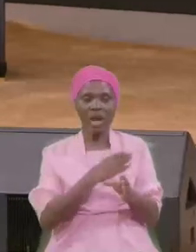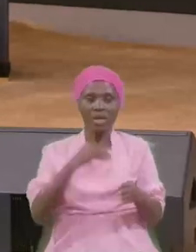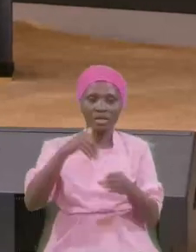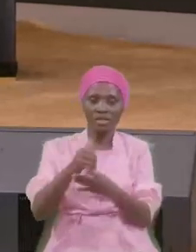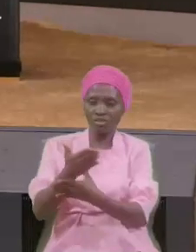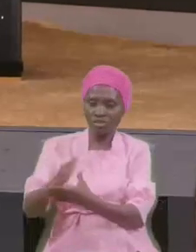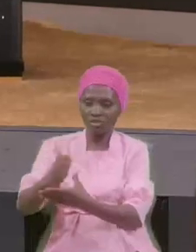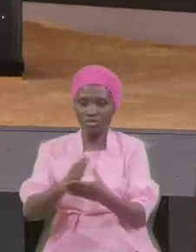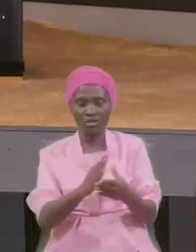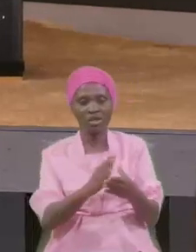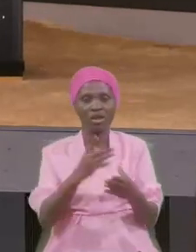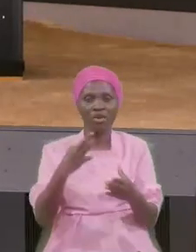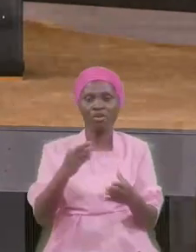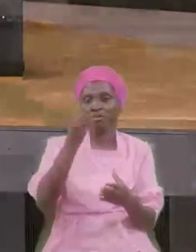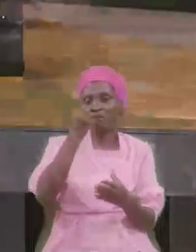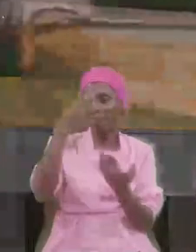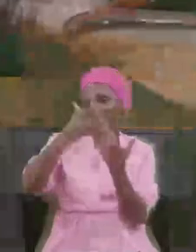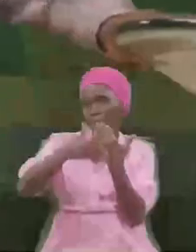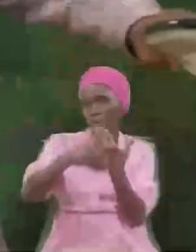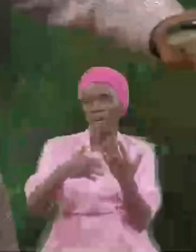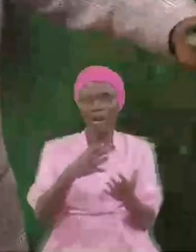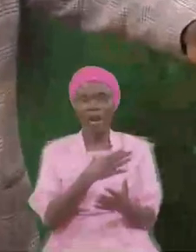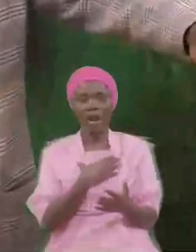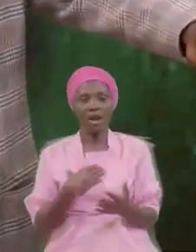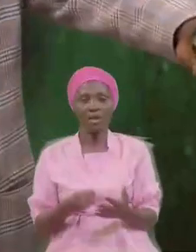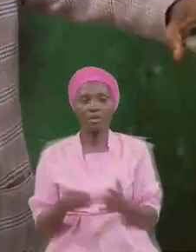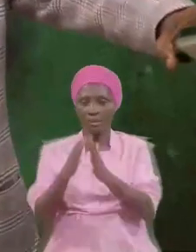dans la fraction du pain et dans les prières.